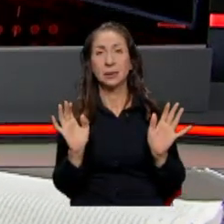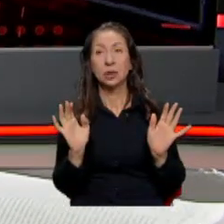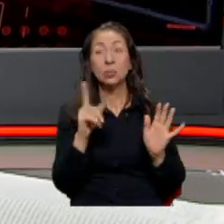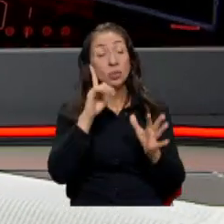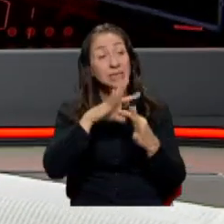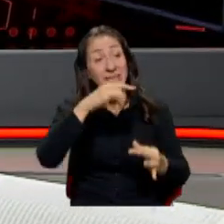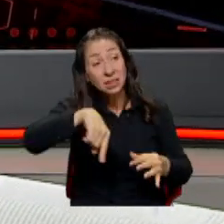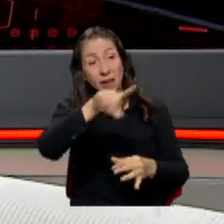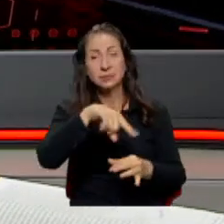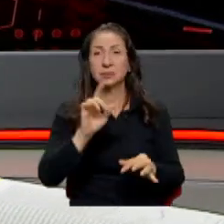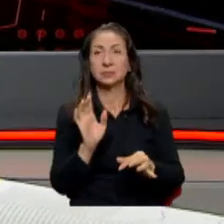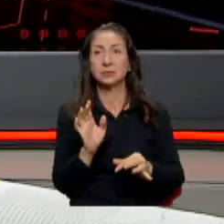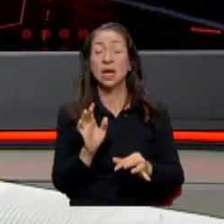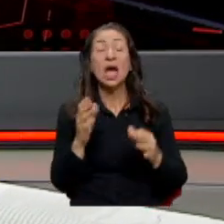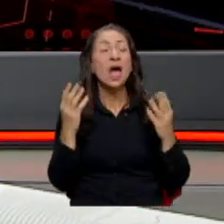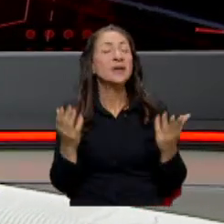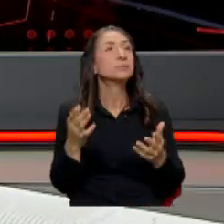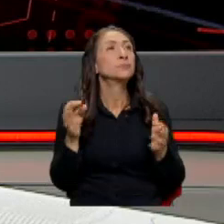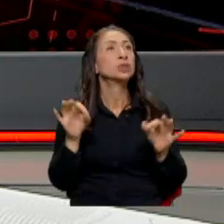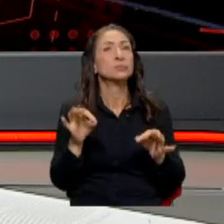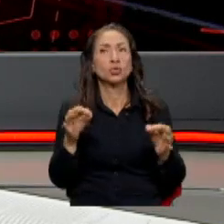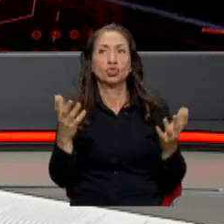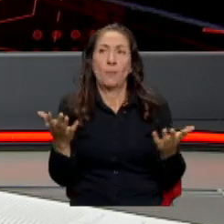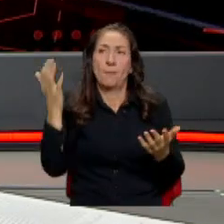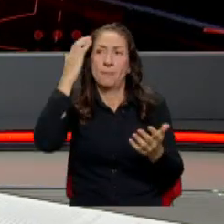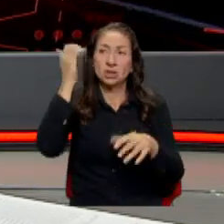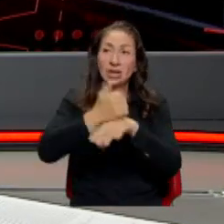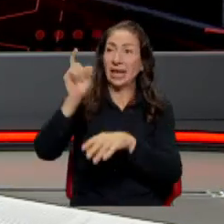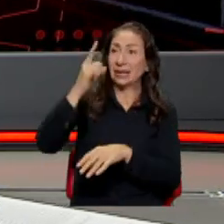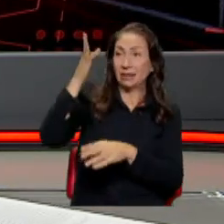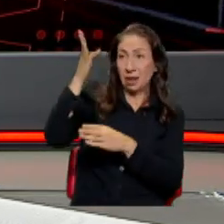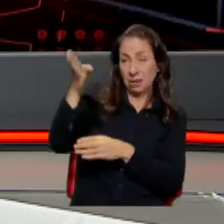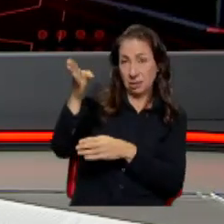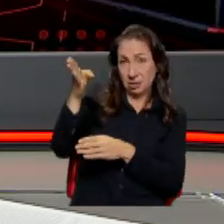Bu insanların. Efendim şimdi tabii başta iktidar olmak üzere.